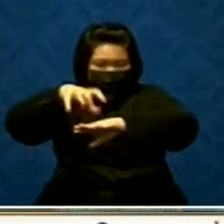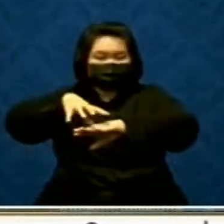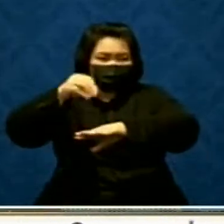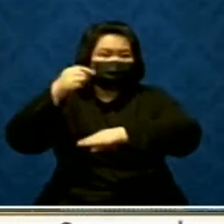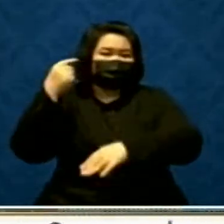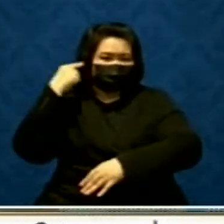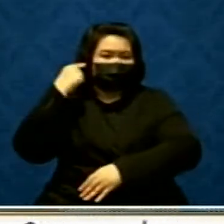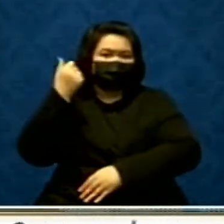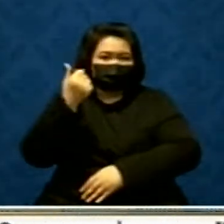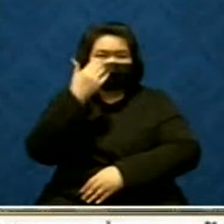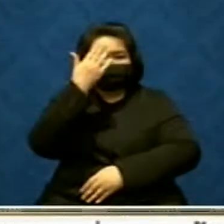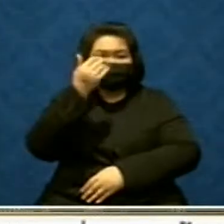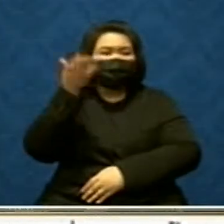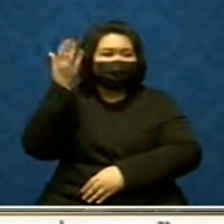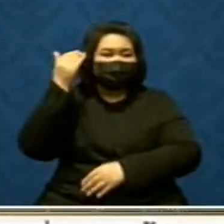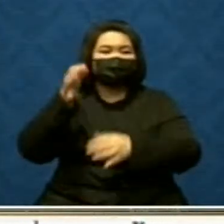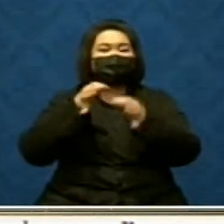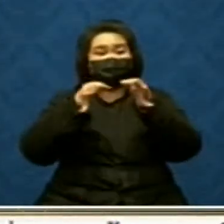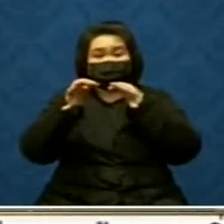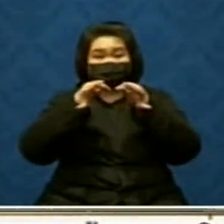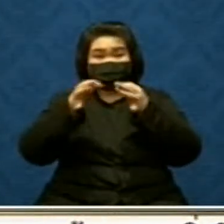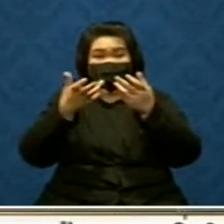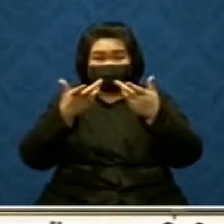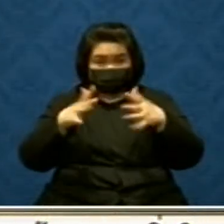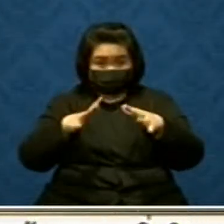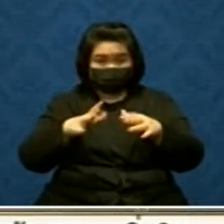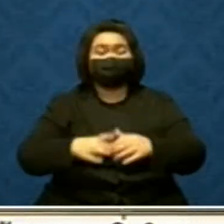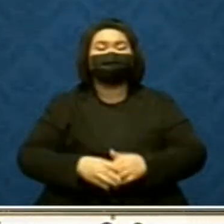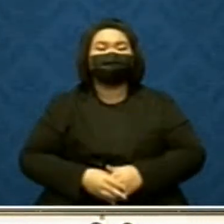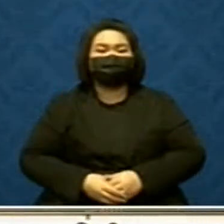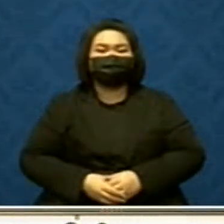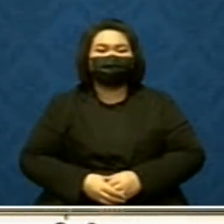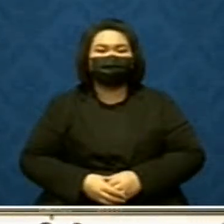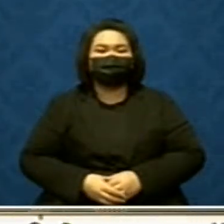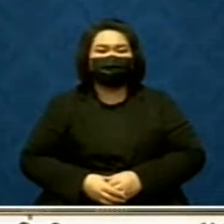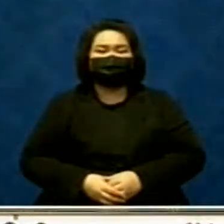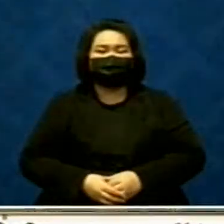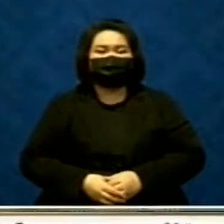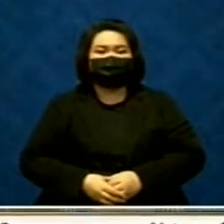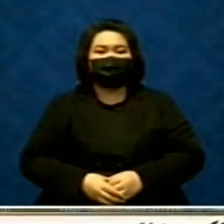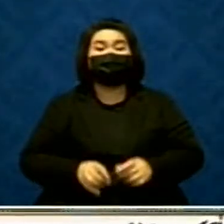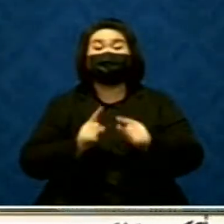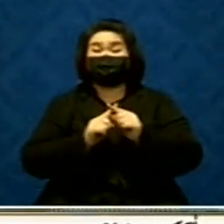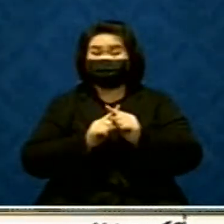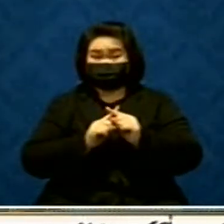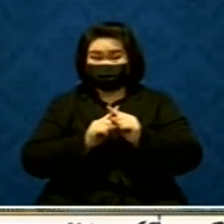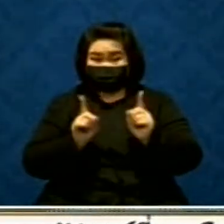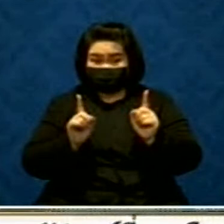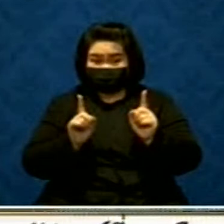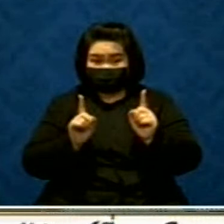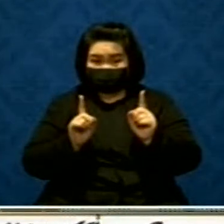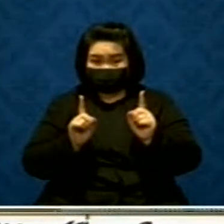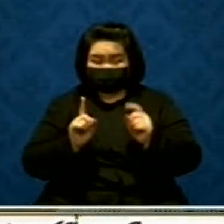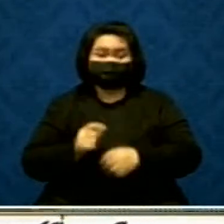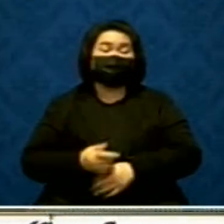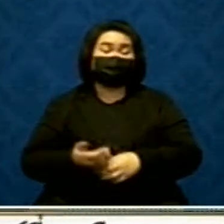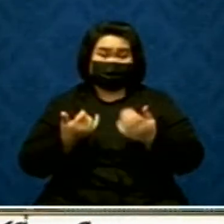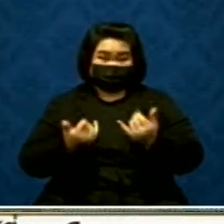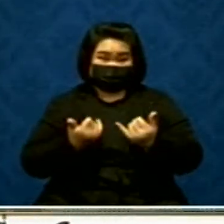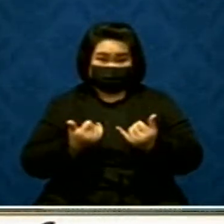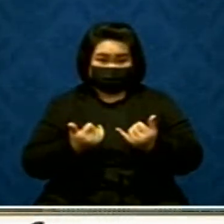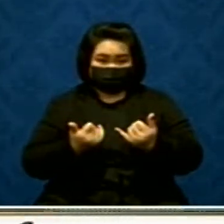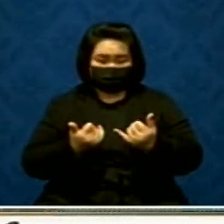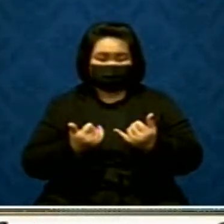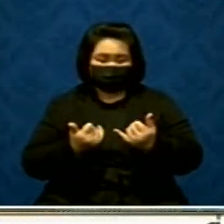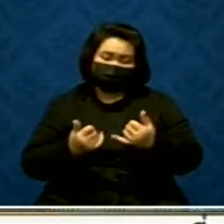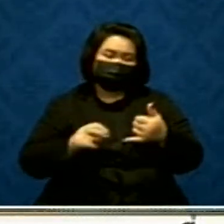ได้เคยชี้แจงนะครับไปเรียบร้อยแล้วนะครับแต่จากการอภิปรายนะครับไม่ไว้วางใจในครั้งนี้เนี่ยนะ